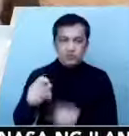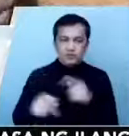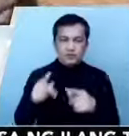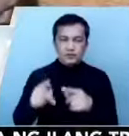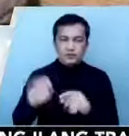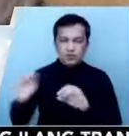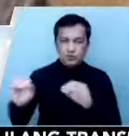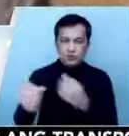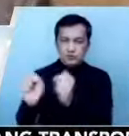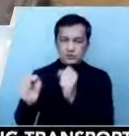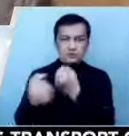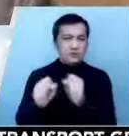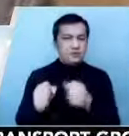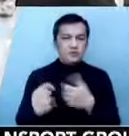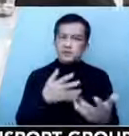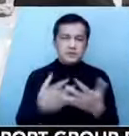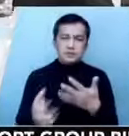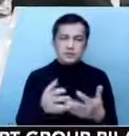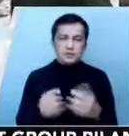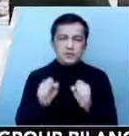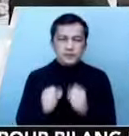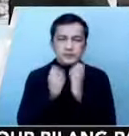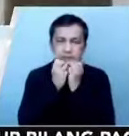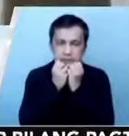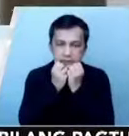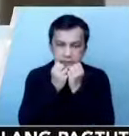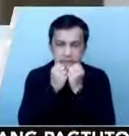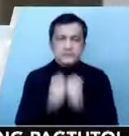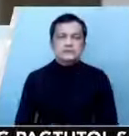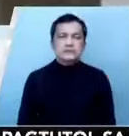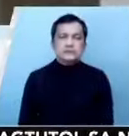ano pa ang pwedeng mapakinabangan.